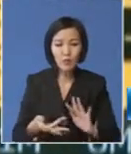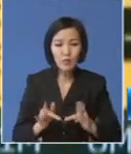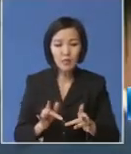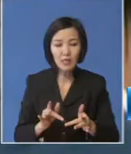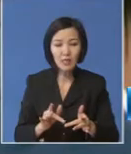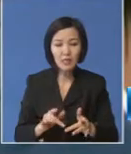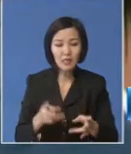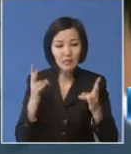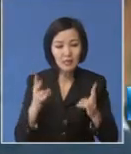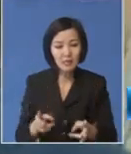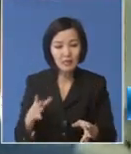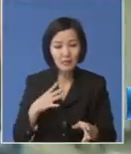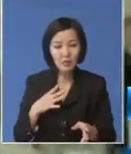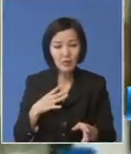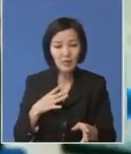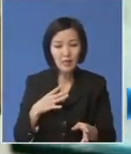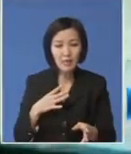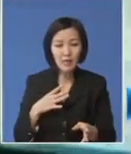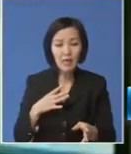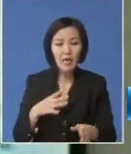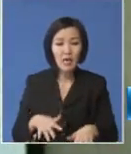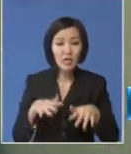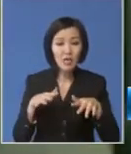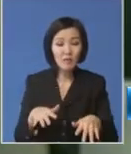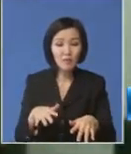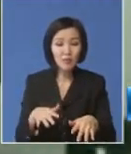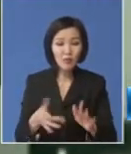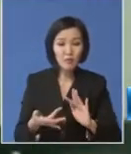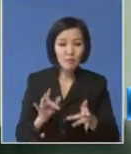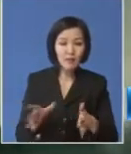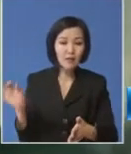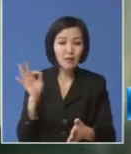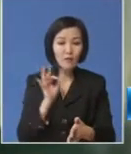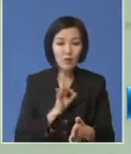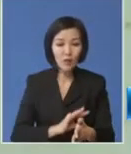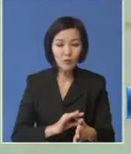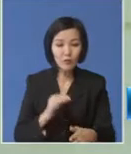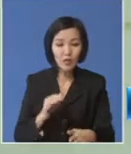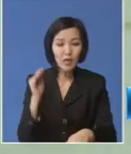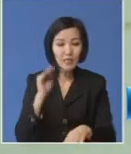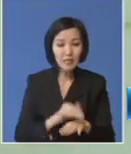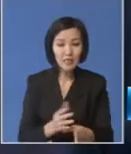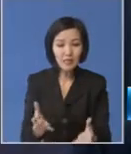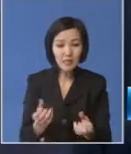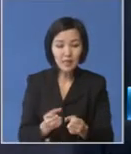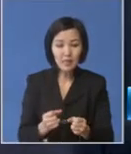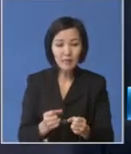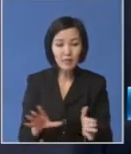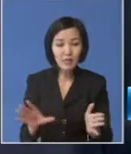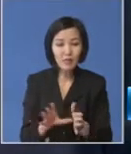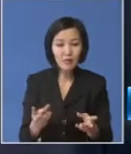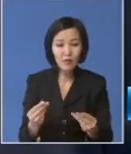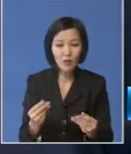ресурс зардап шекті. Белгілі болғандай хакерлер бұл ақпарат порталдарын қолданушылардың жеке деректеріне қол жеткізіп, электронды ақша